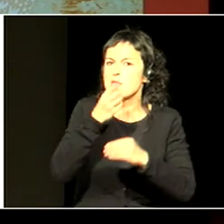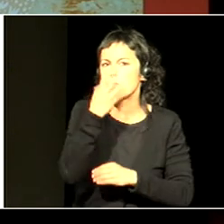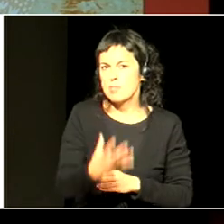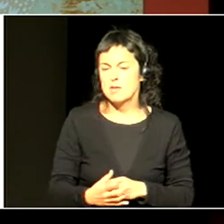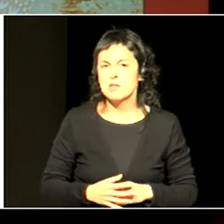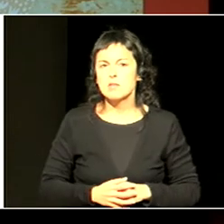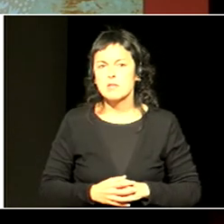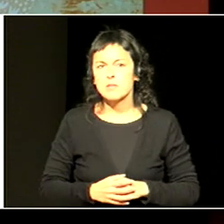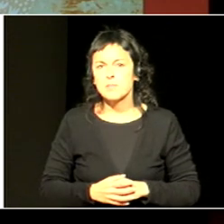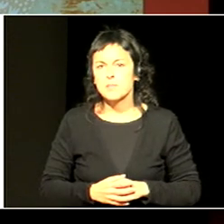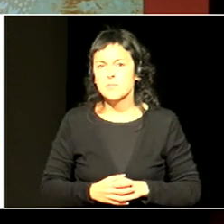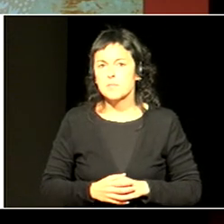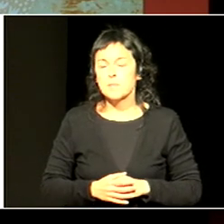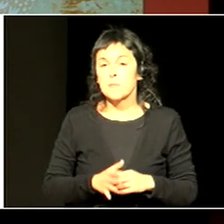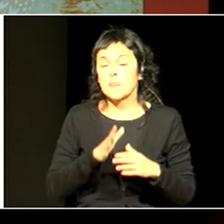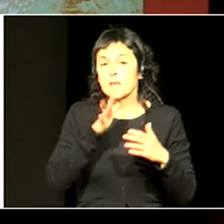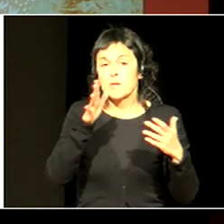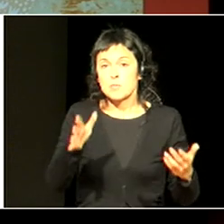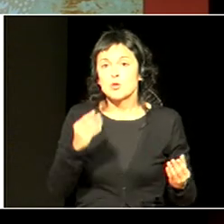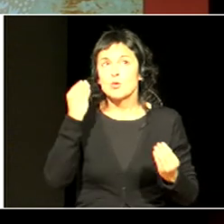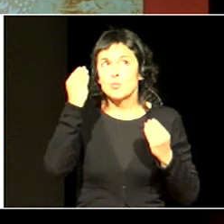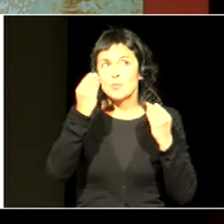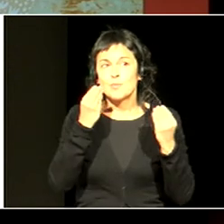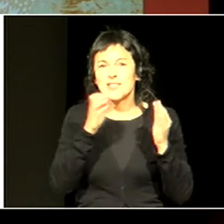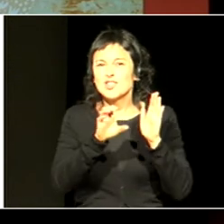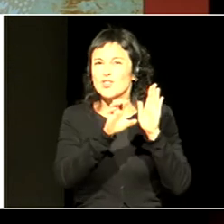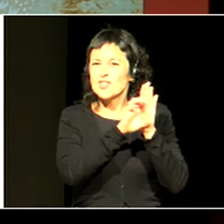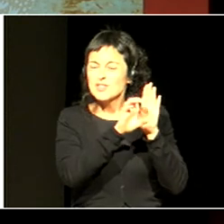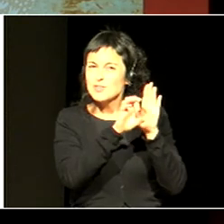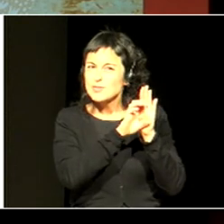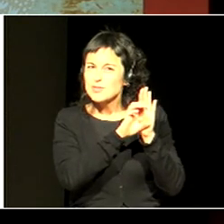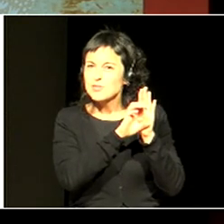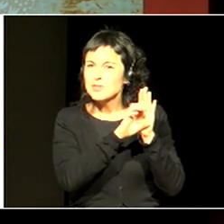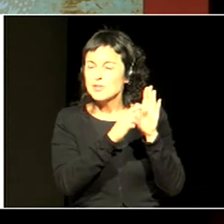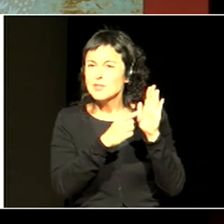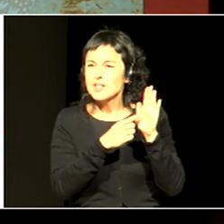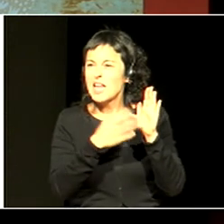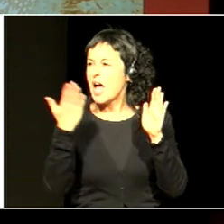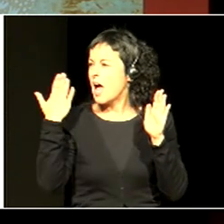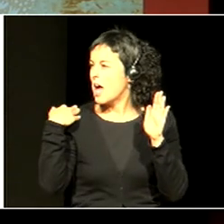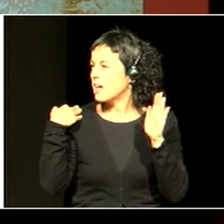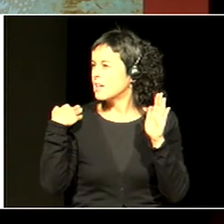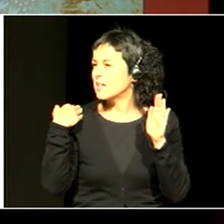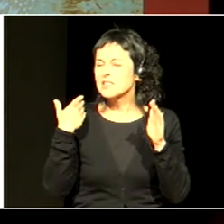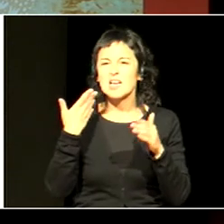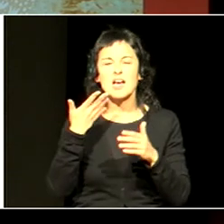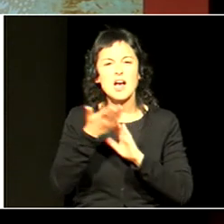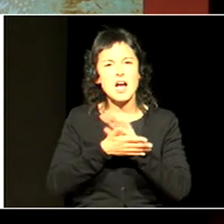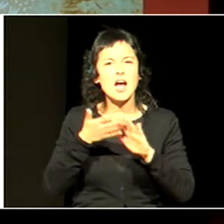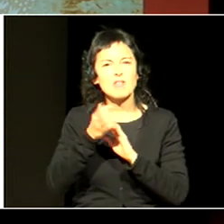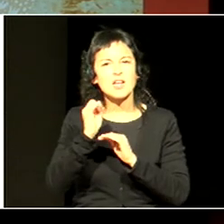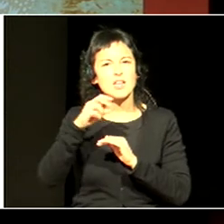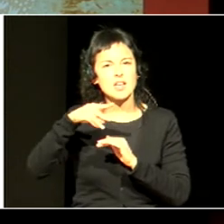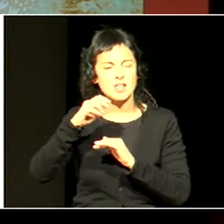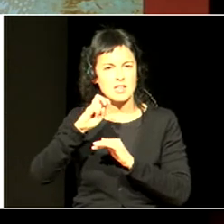Baina horregaitik pentsatzen dut, kurrikuluna be indexa planteatzen dabe modura, atzo inklusioia eta indexa planteatzen dabe